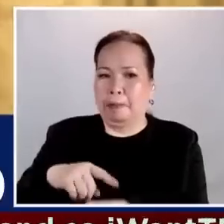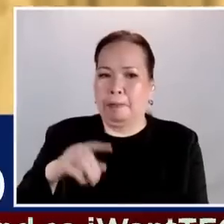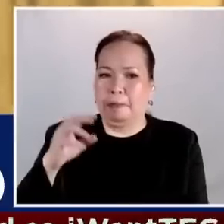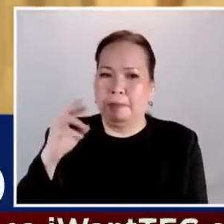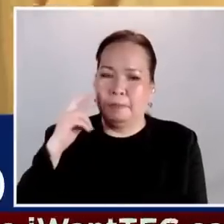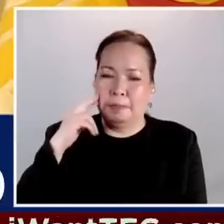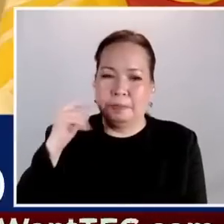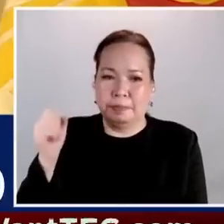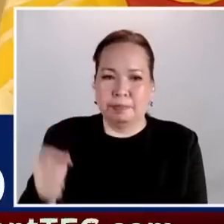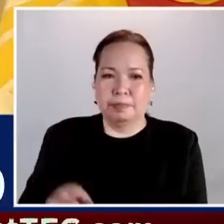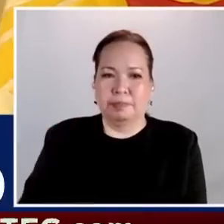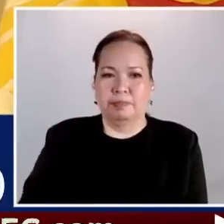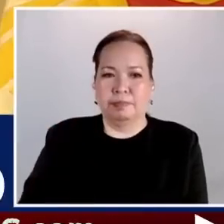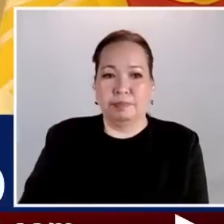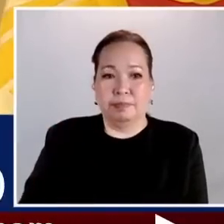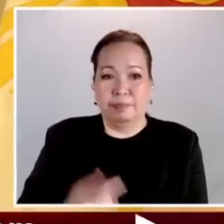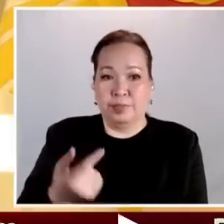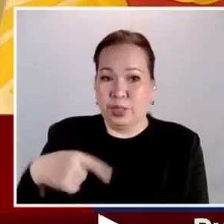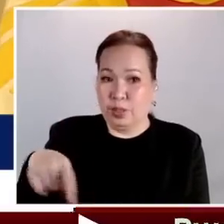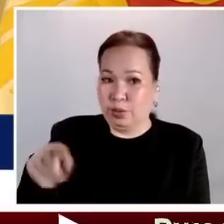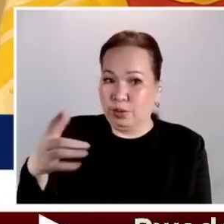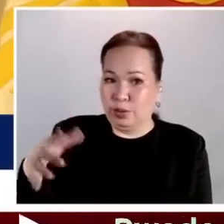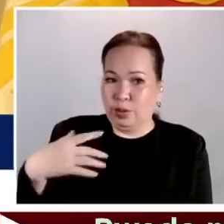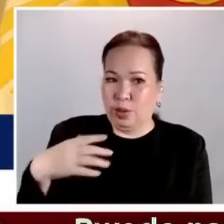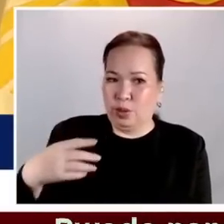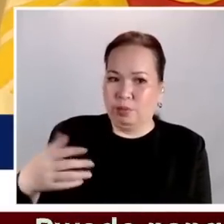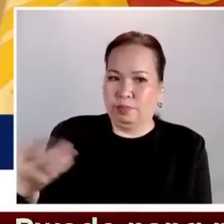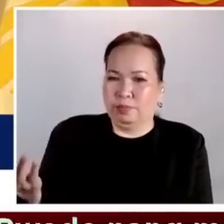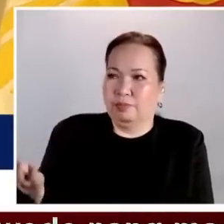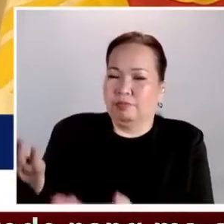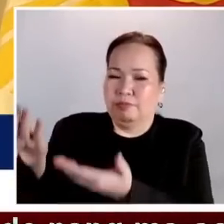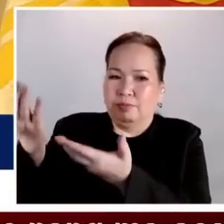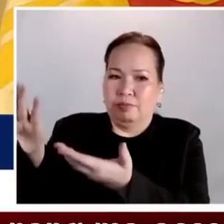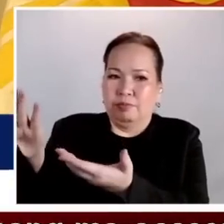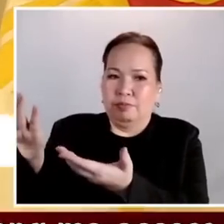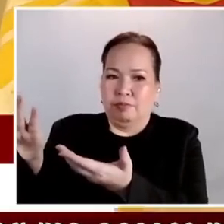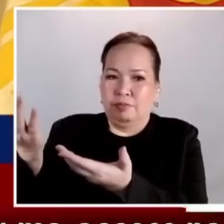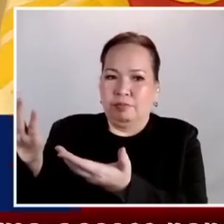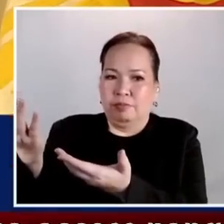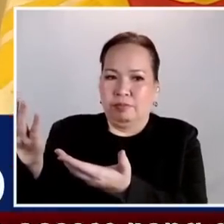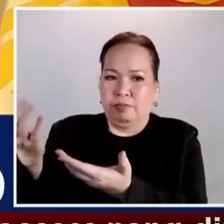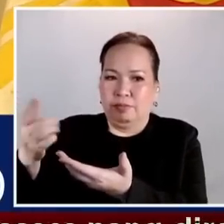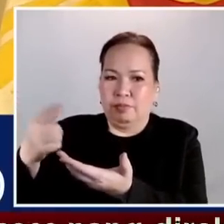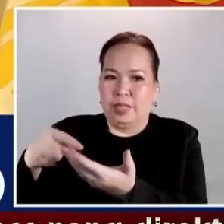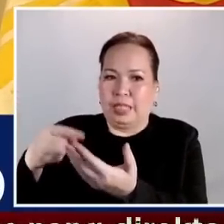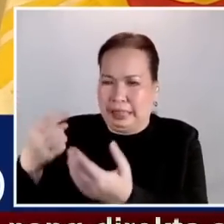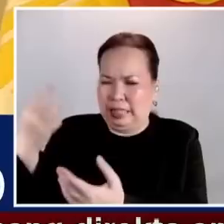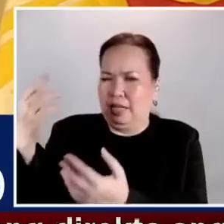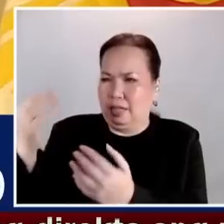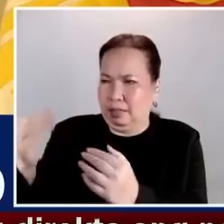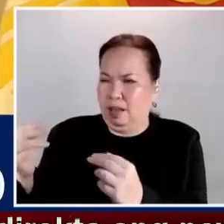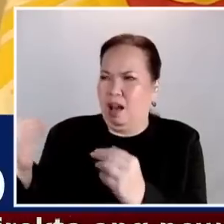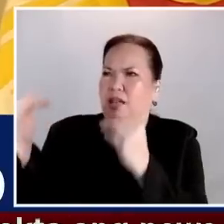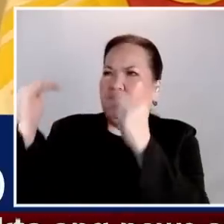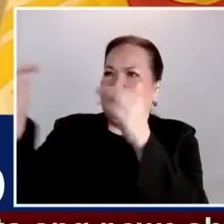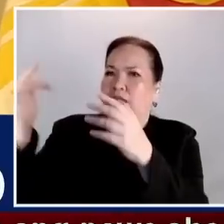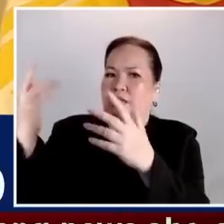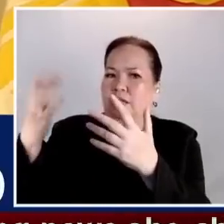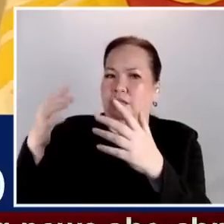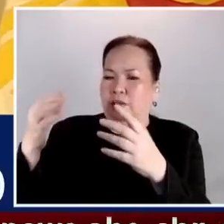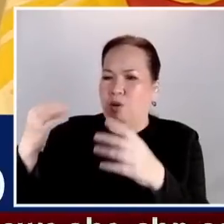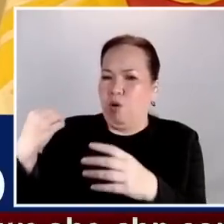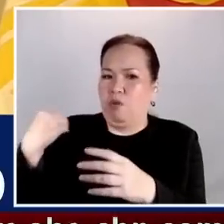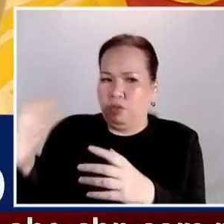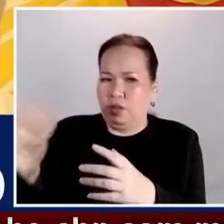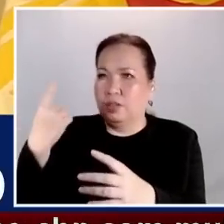now the highest elected official sa oposisyon. And lahat kami